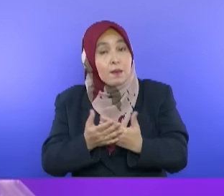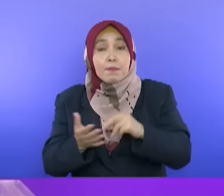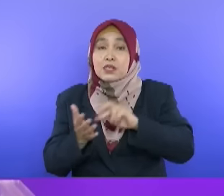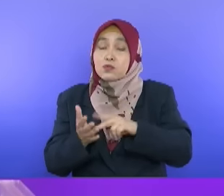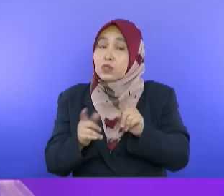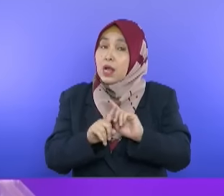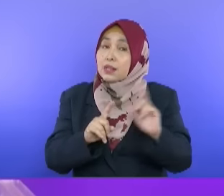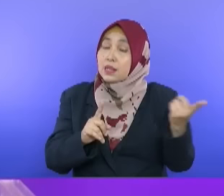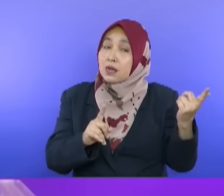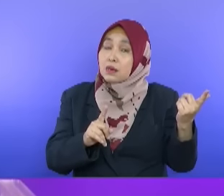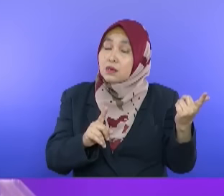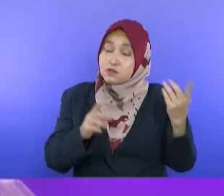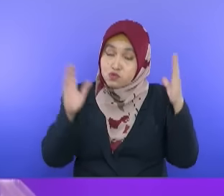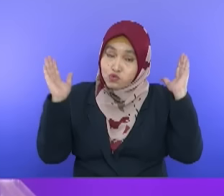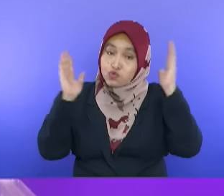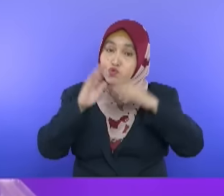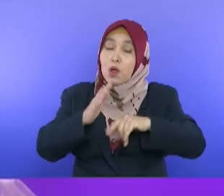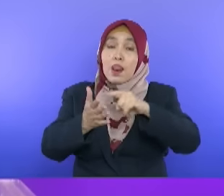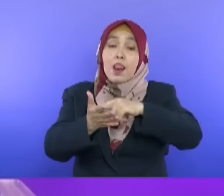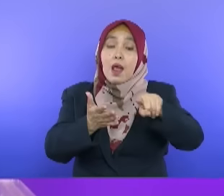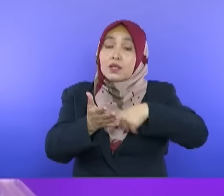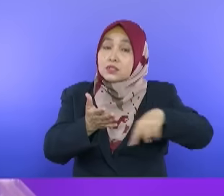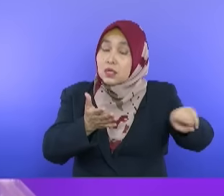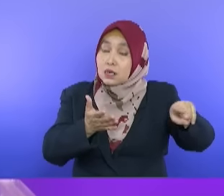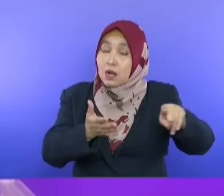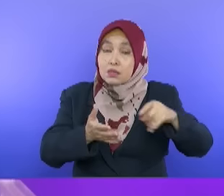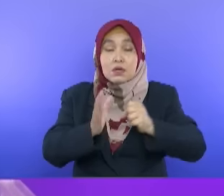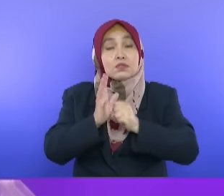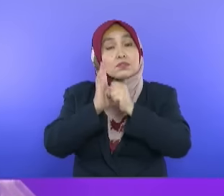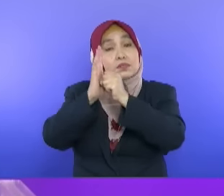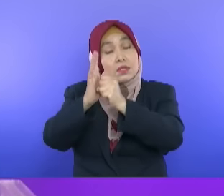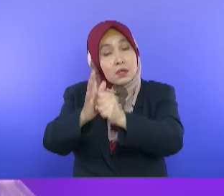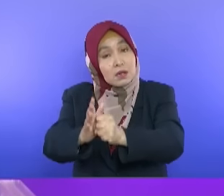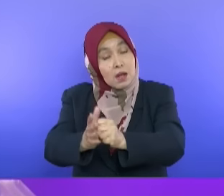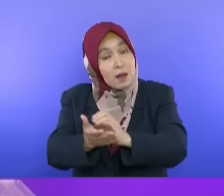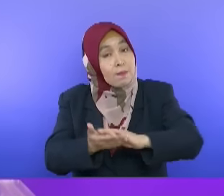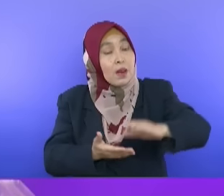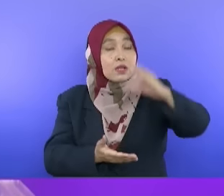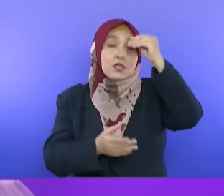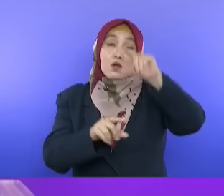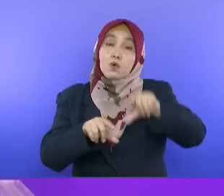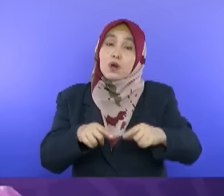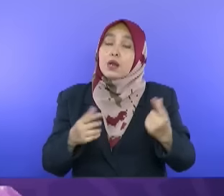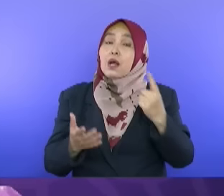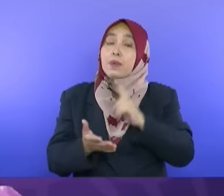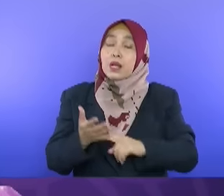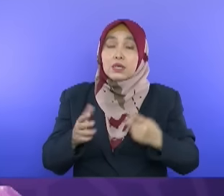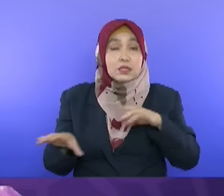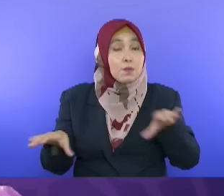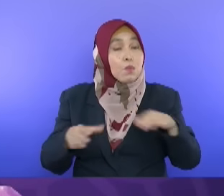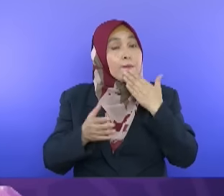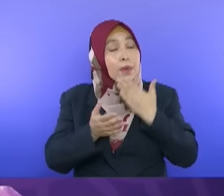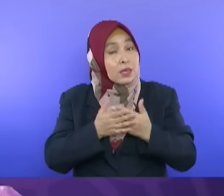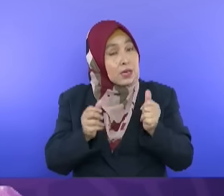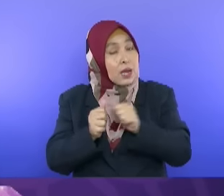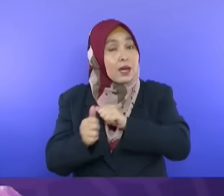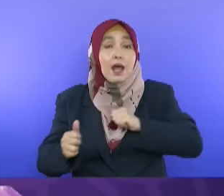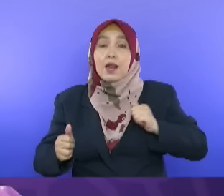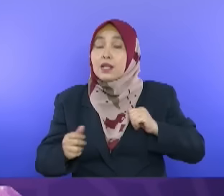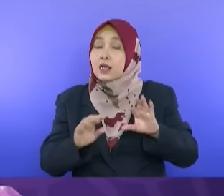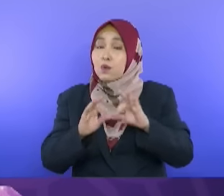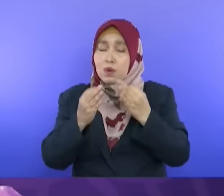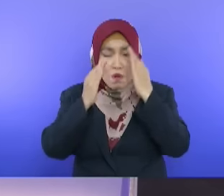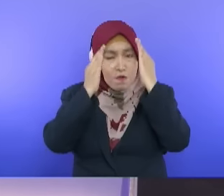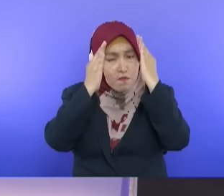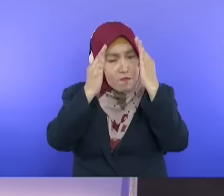selain daripada paling utama salat zakat kemudian kita sedekah kita belajar Quran Apalagi kita baik dengan warga kita